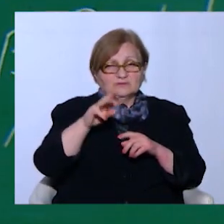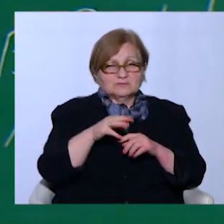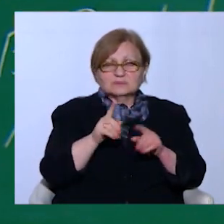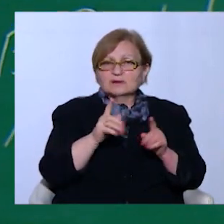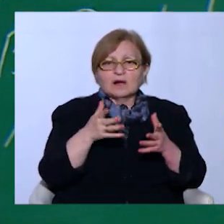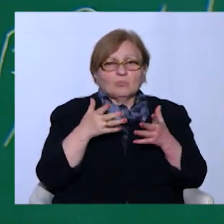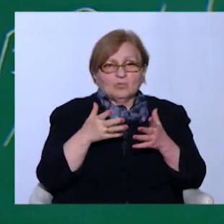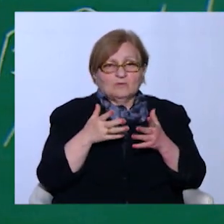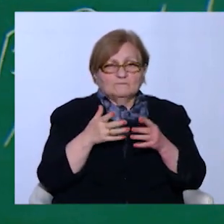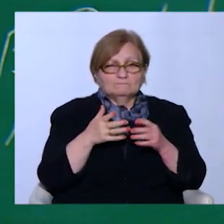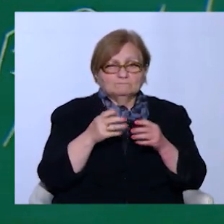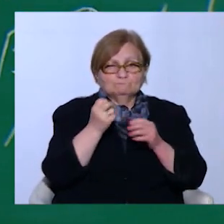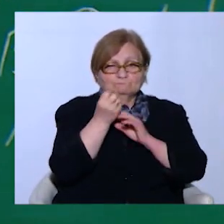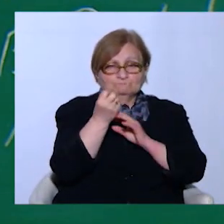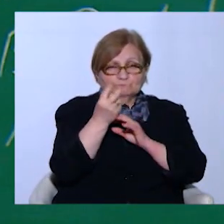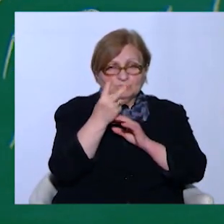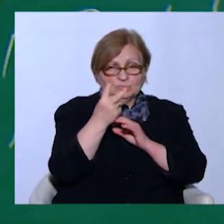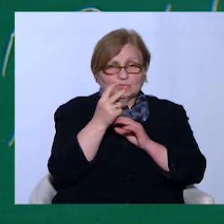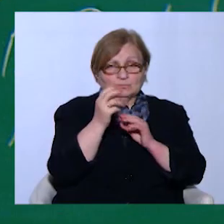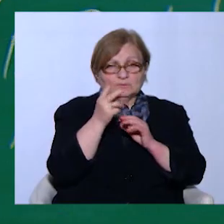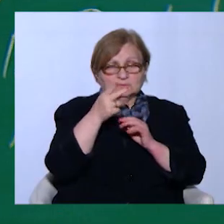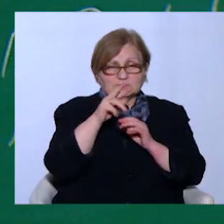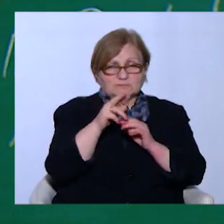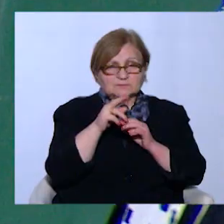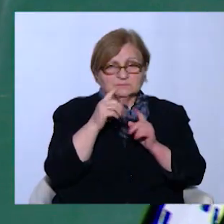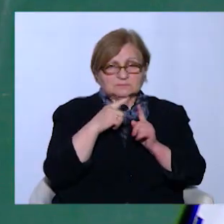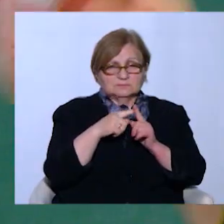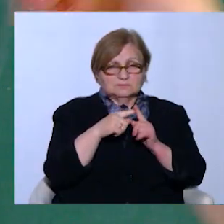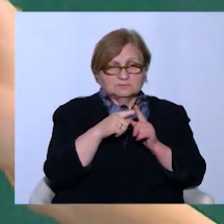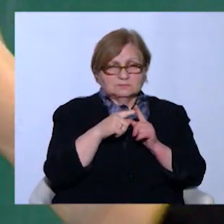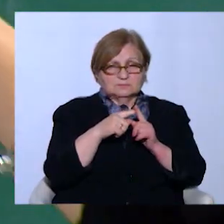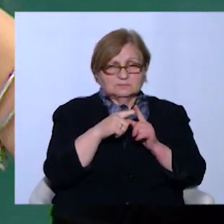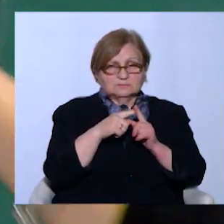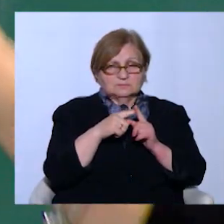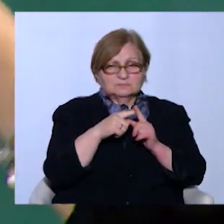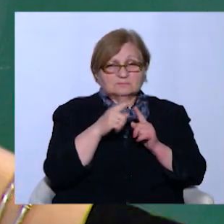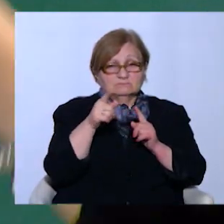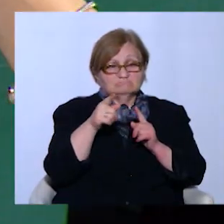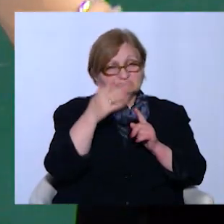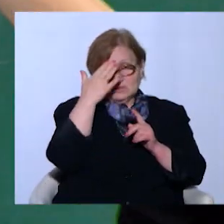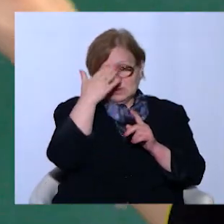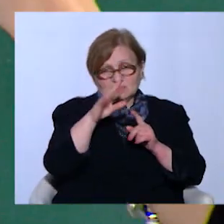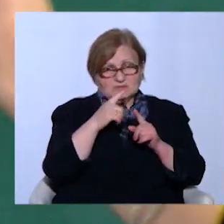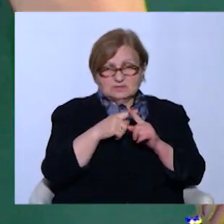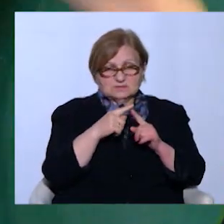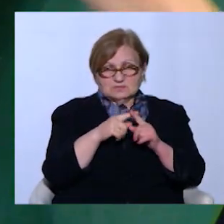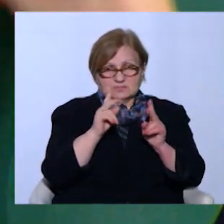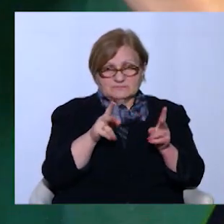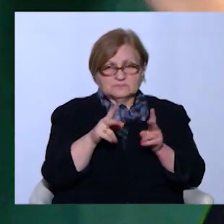იგი რა გამოვიდა? AC-ს კვადრატს 12-ის კვადრატს პლუს CB რა არის? საძიებელი X-ის კვადრატი